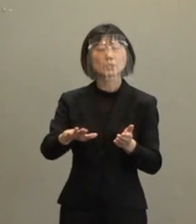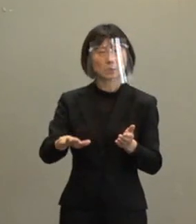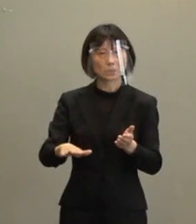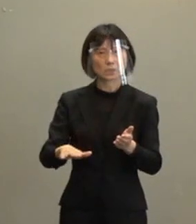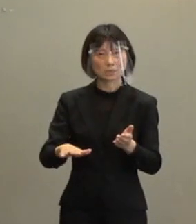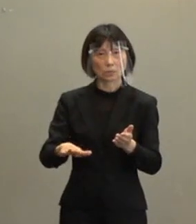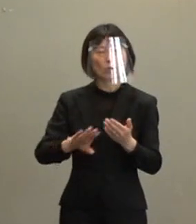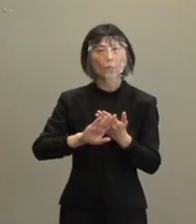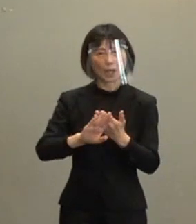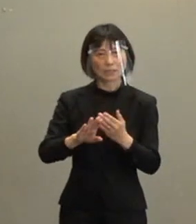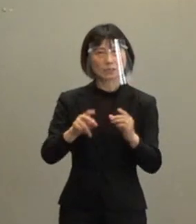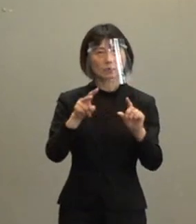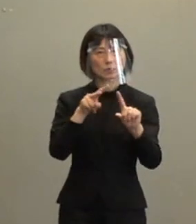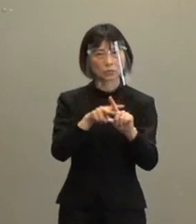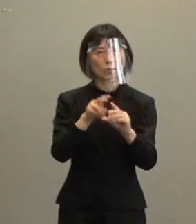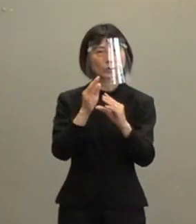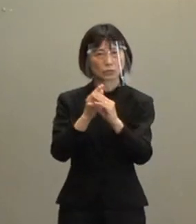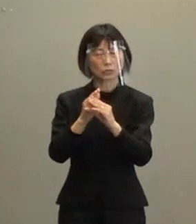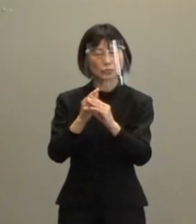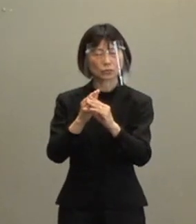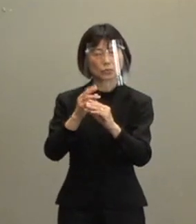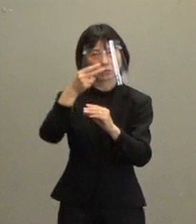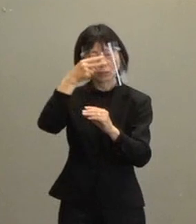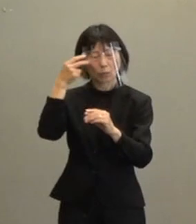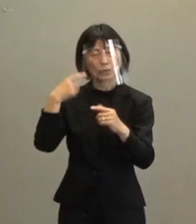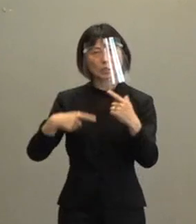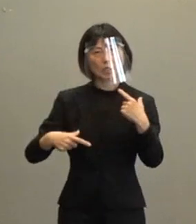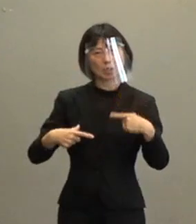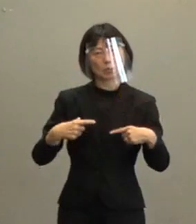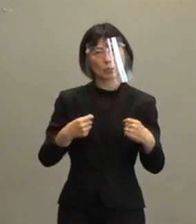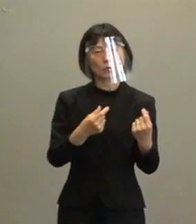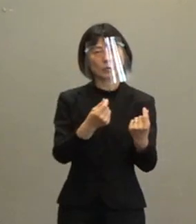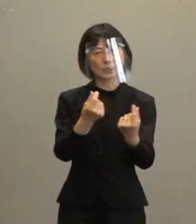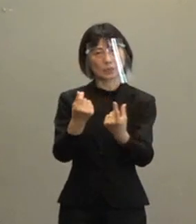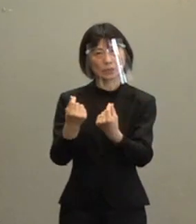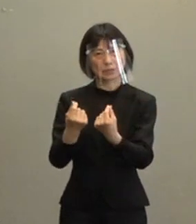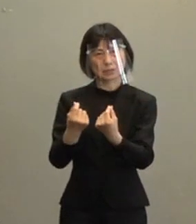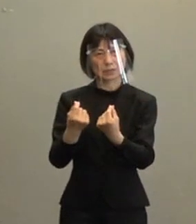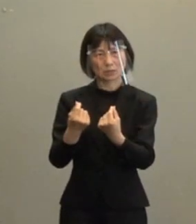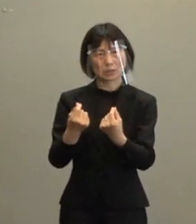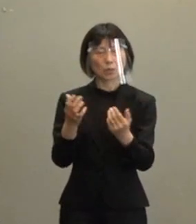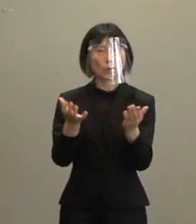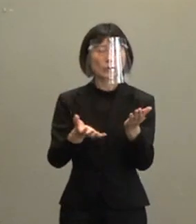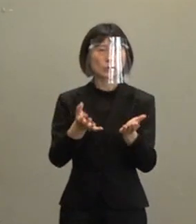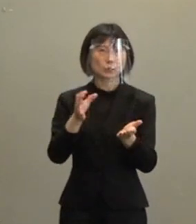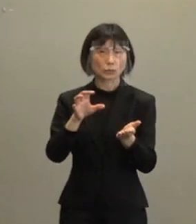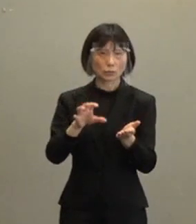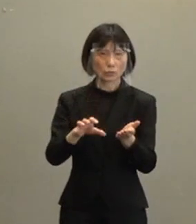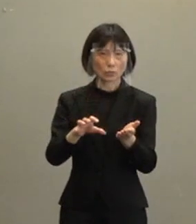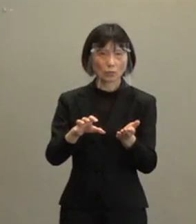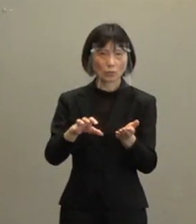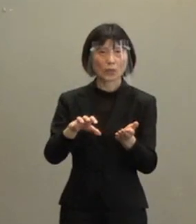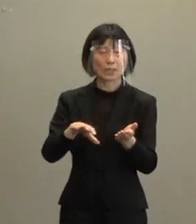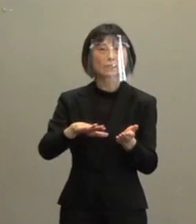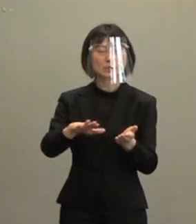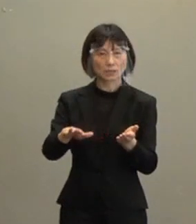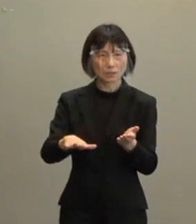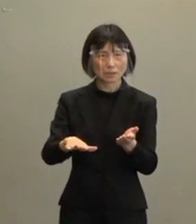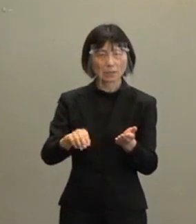ず、小中高校生にも共通することかと思うんですけれども、保育所園児